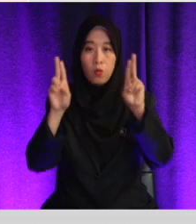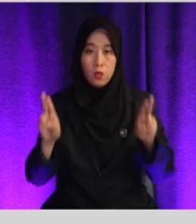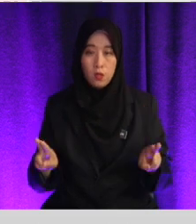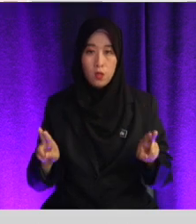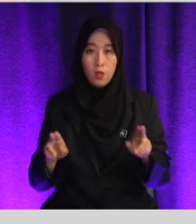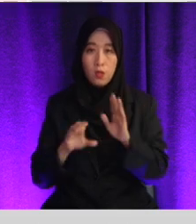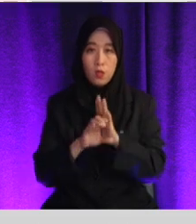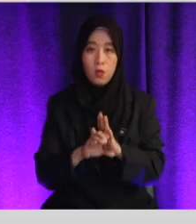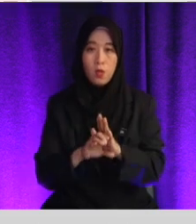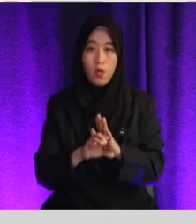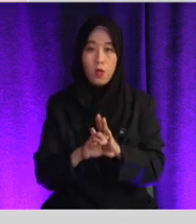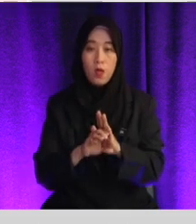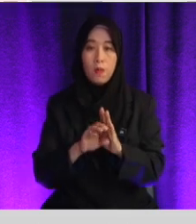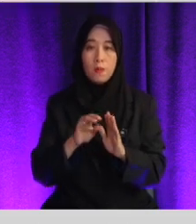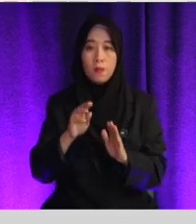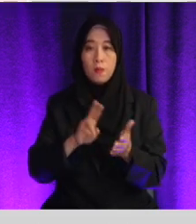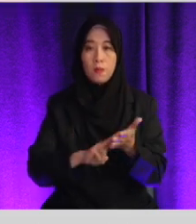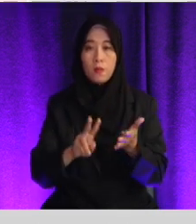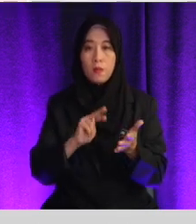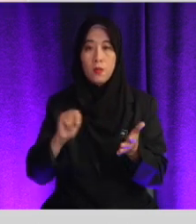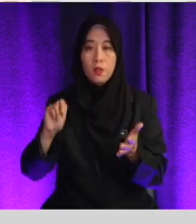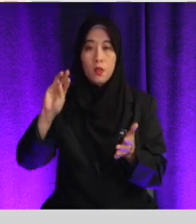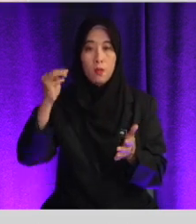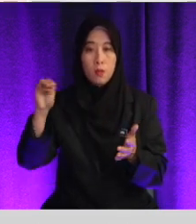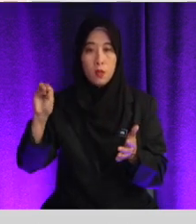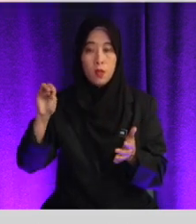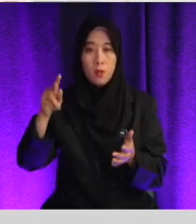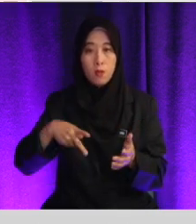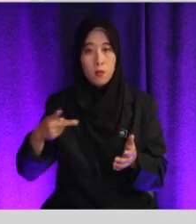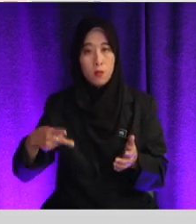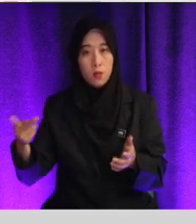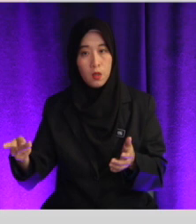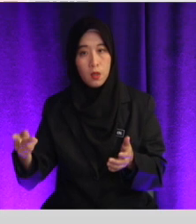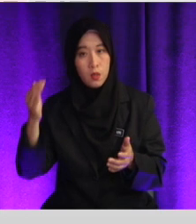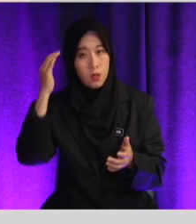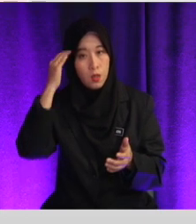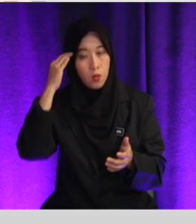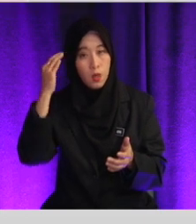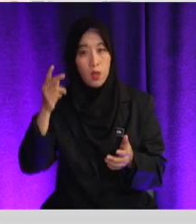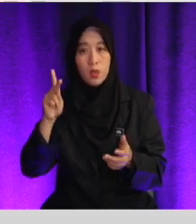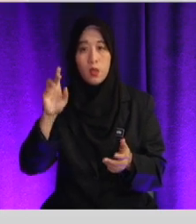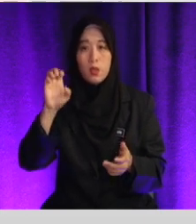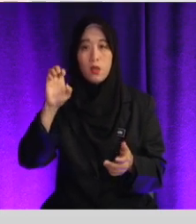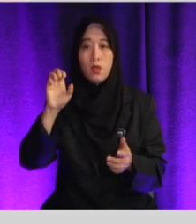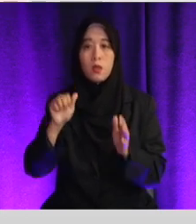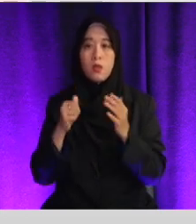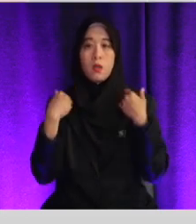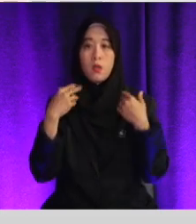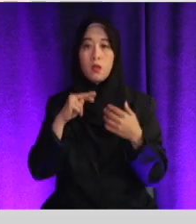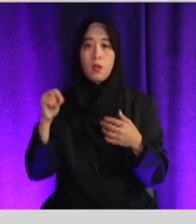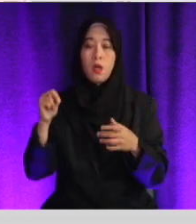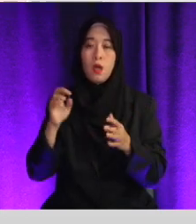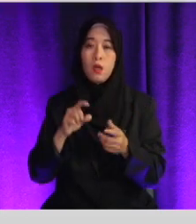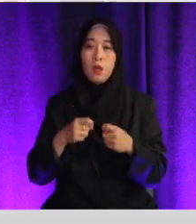bacaan meter pelbagai. Daripada bacaan meter pelbagai kita akan tahu keadaan fuse. Okey. So kalau